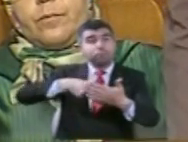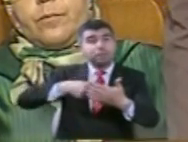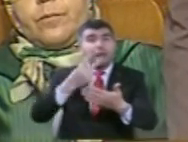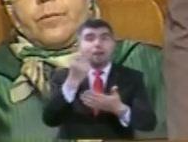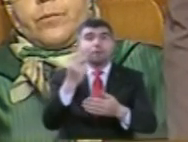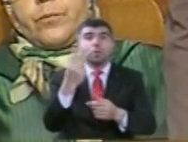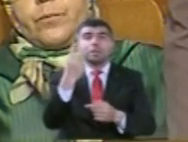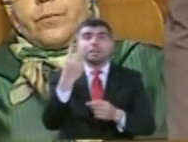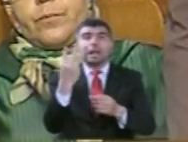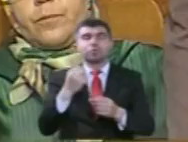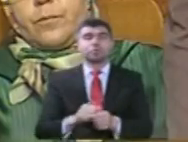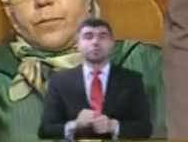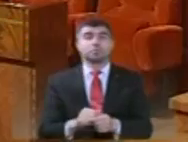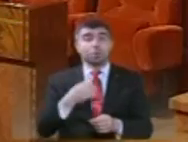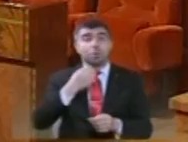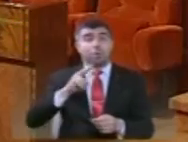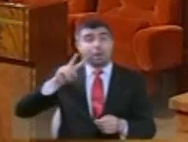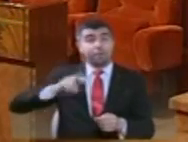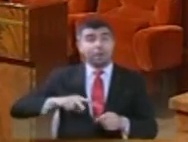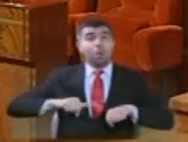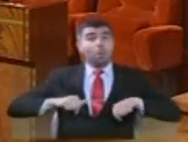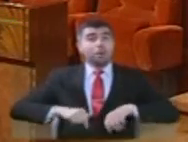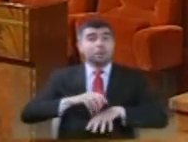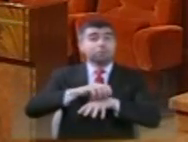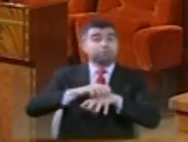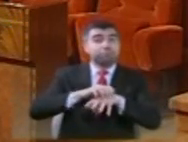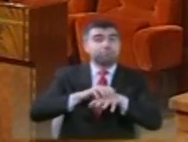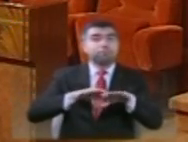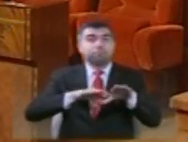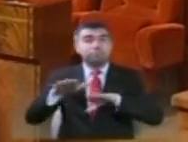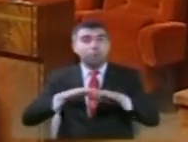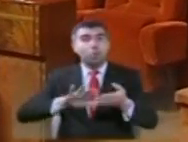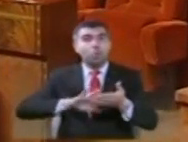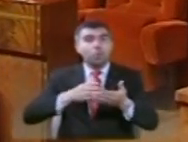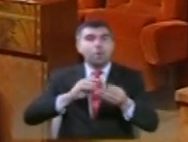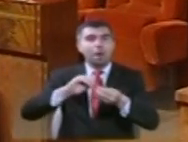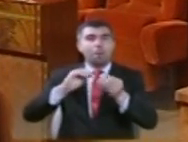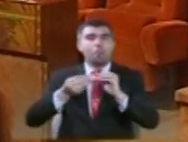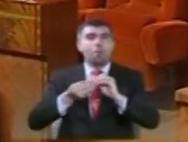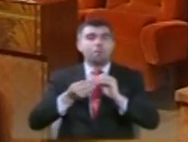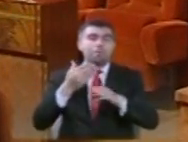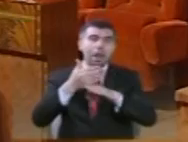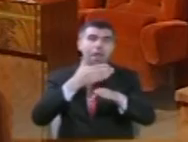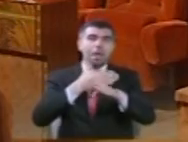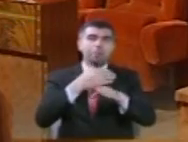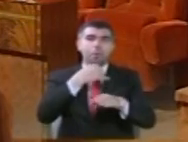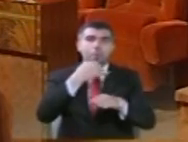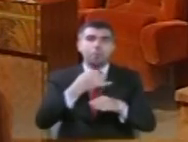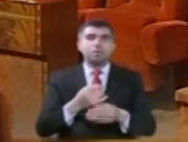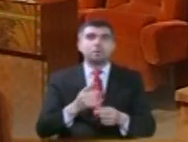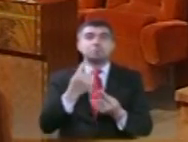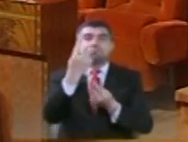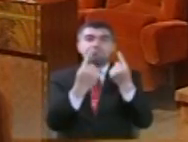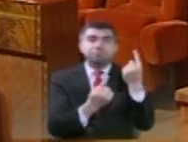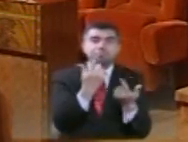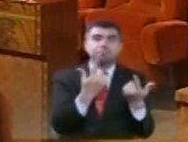ولكن السيد الوزير، التفعيل يعني وإعمال هذه الدوريات كيلقى مجموعة المشاكل، منها ما ذكرتو من أن النواب ما كيسجلوش